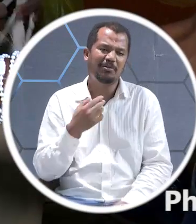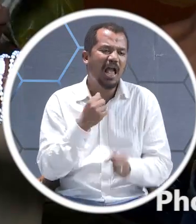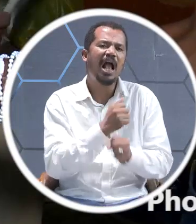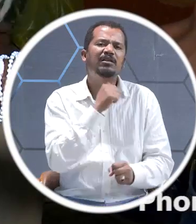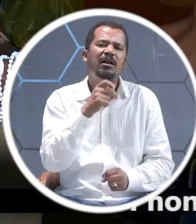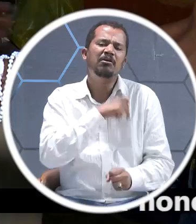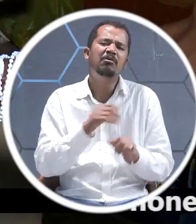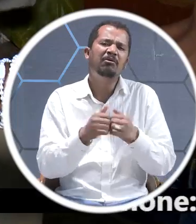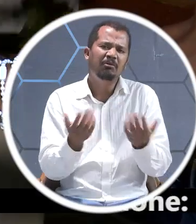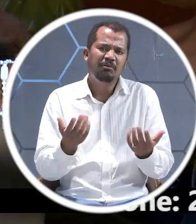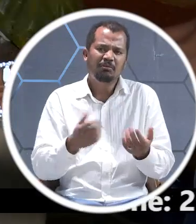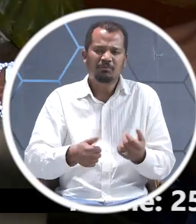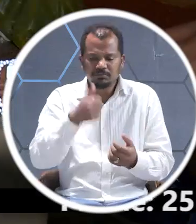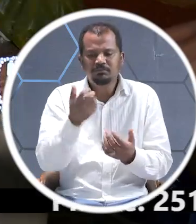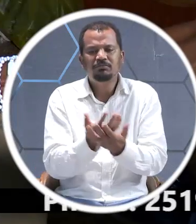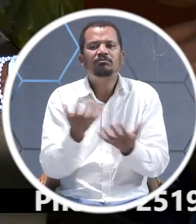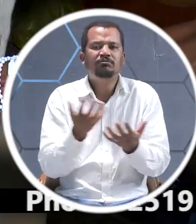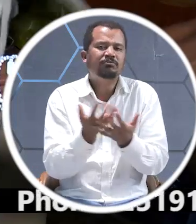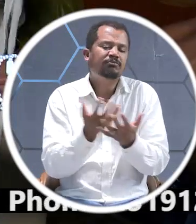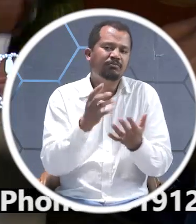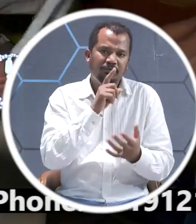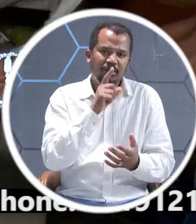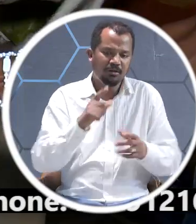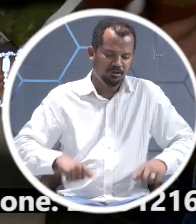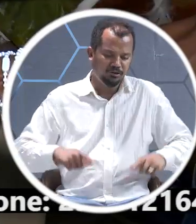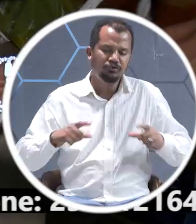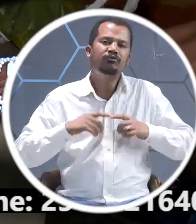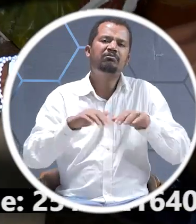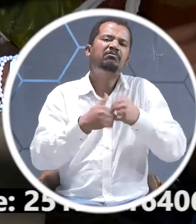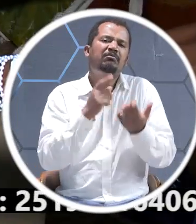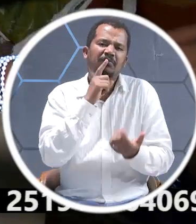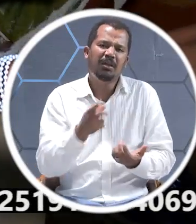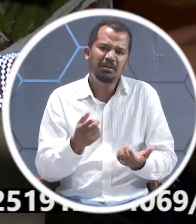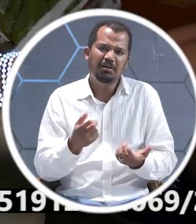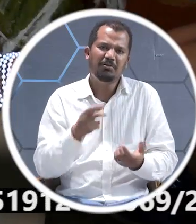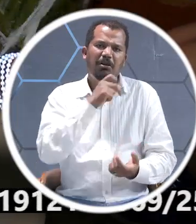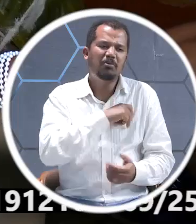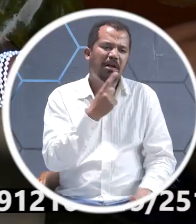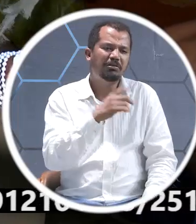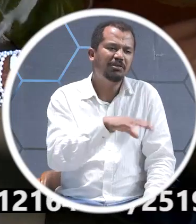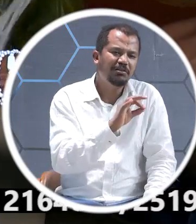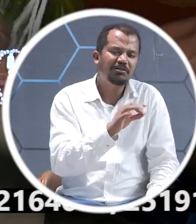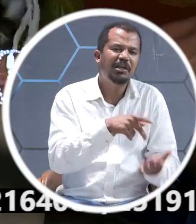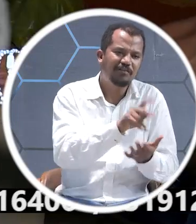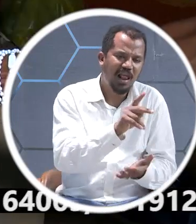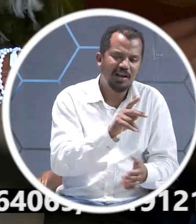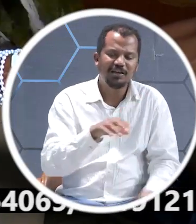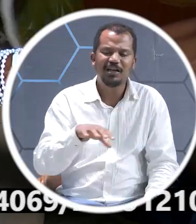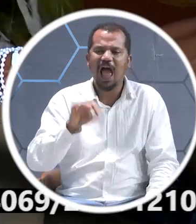ይመጣል ዋናው ጥሬቃው ነው እና ኑሮ እንዴት እየተገፋ ነው እንግዲህ ደሞዝ አንዴ ሲገኝ